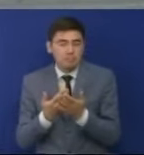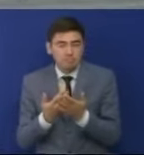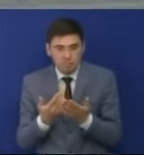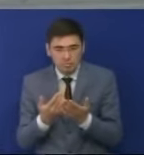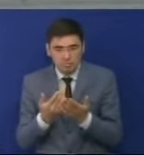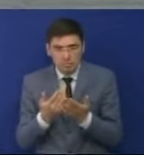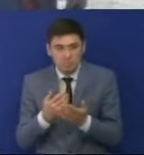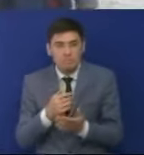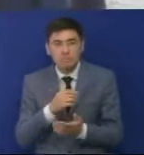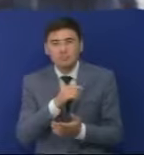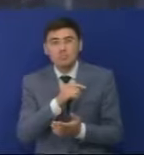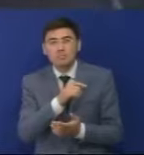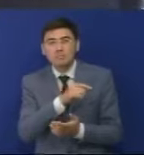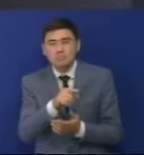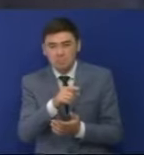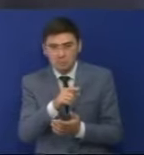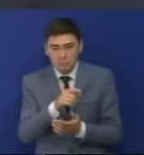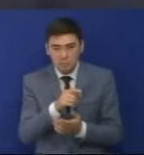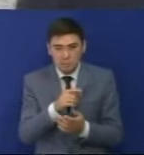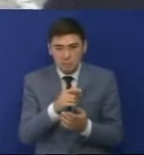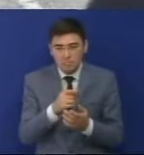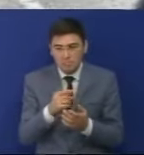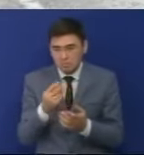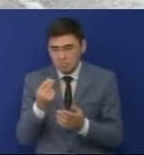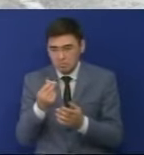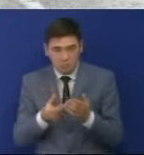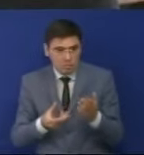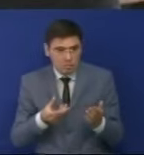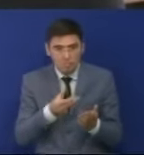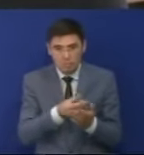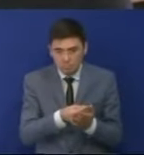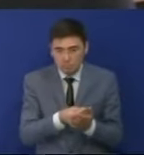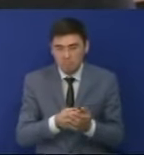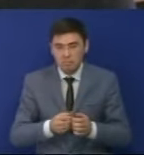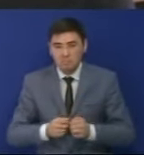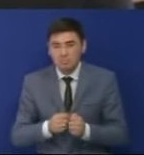мемлекет әлеуметтік қолдауға алғаш рет қомақты қаражат бөле бастады.